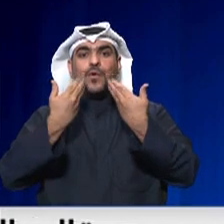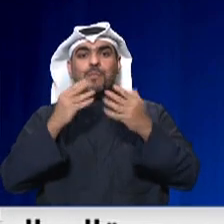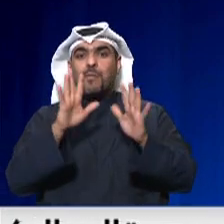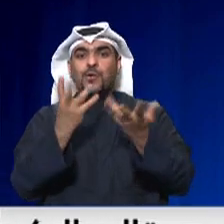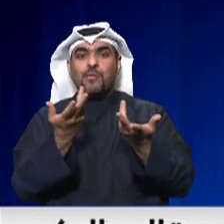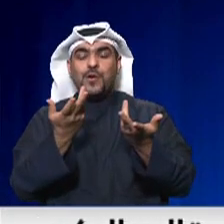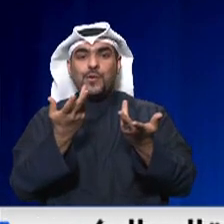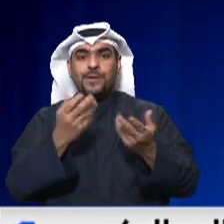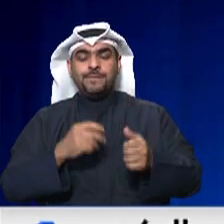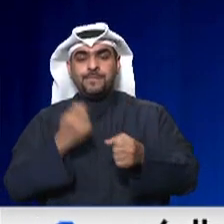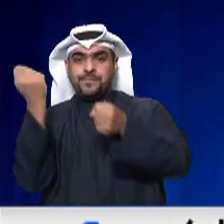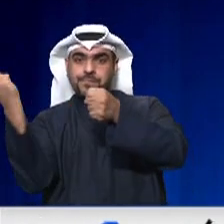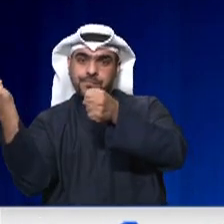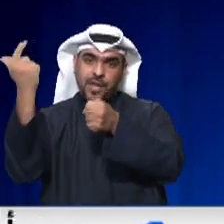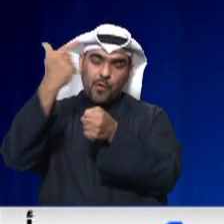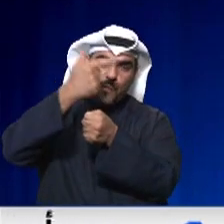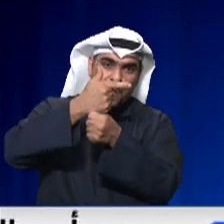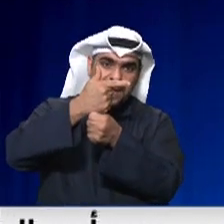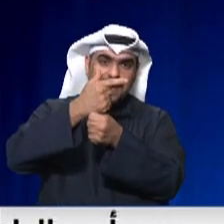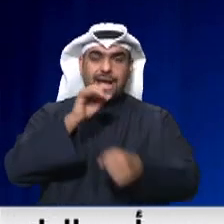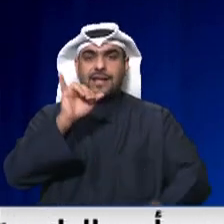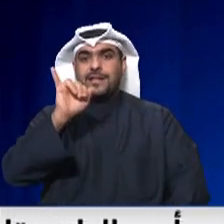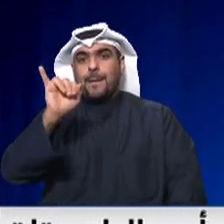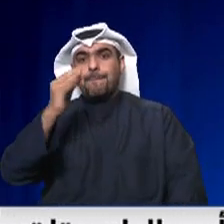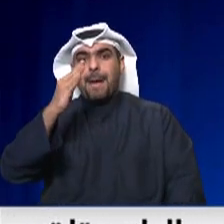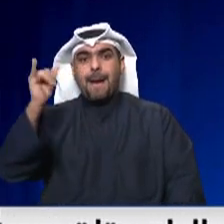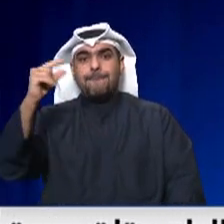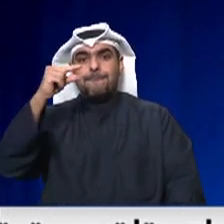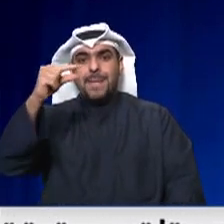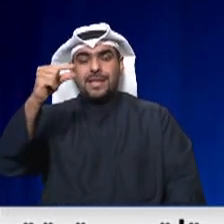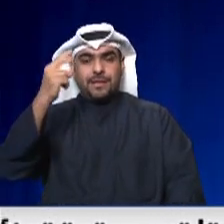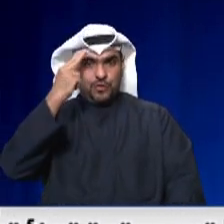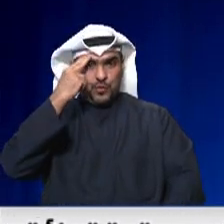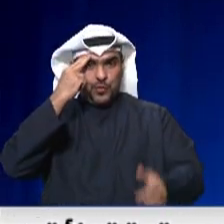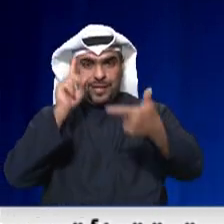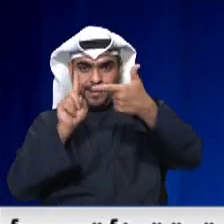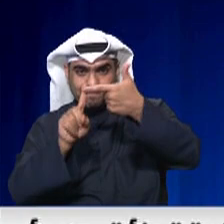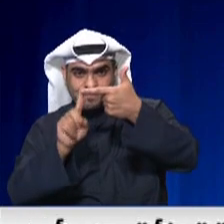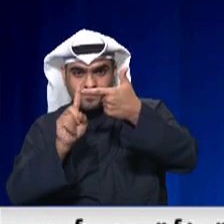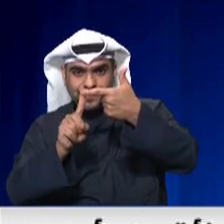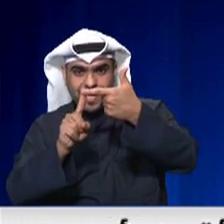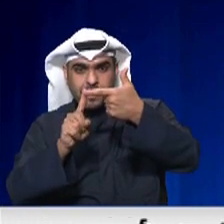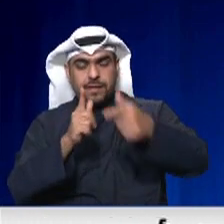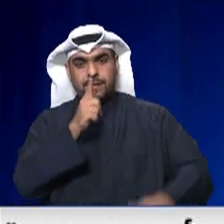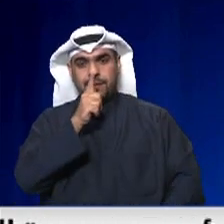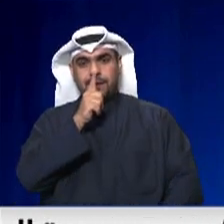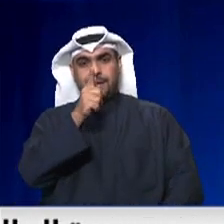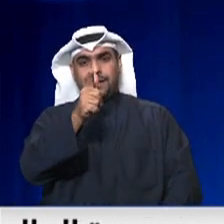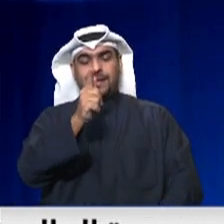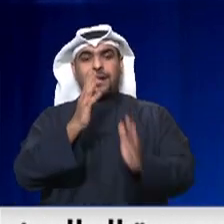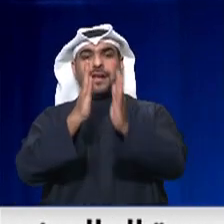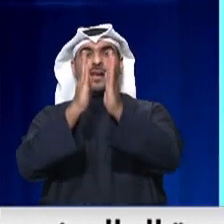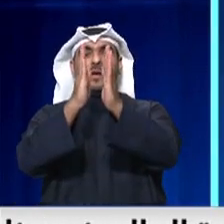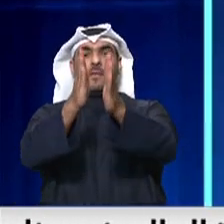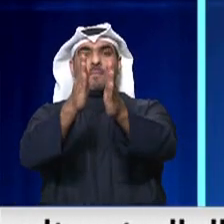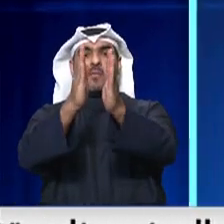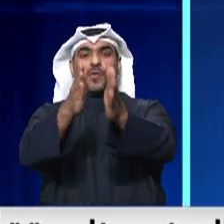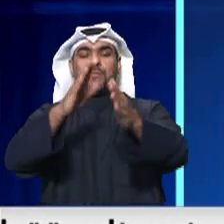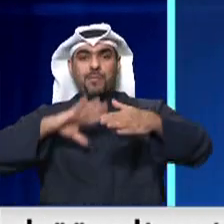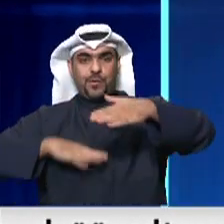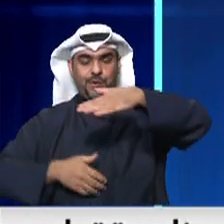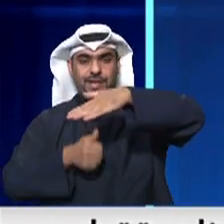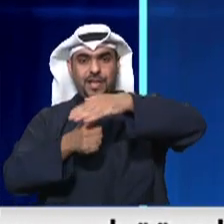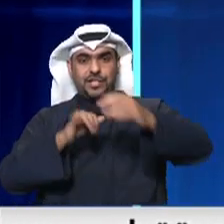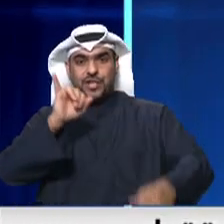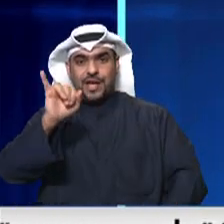السمو الملكي الامير محمد بن سلمان بن عبد العزيز ال سعود ولي العهد رئيس مجلس الوزراء في